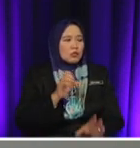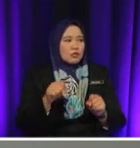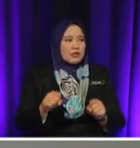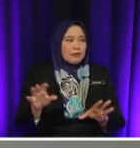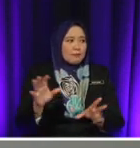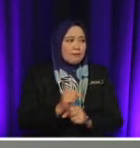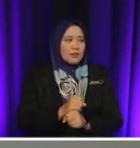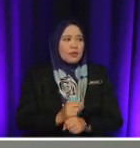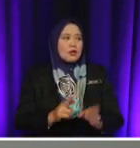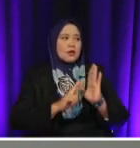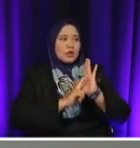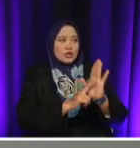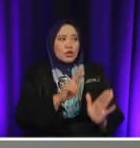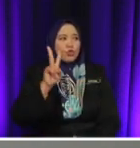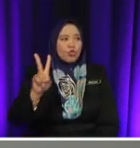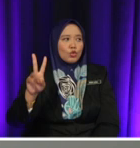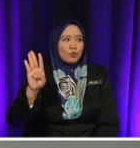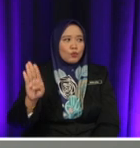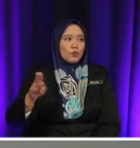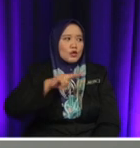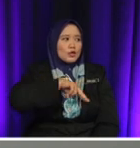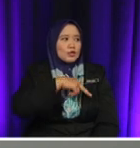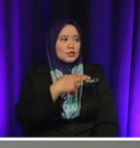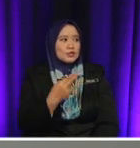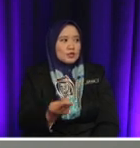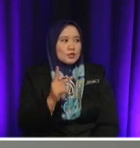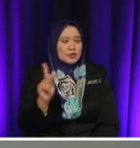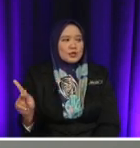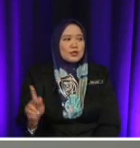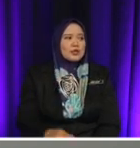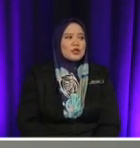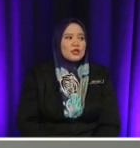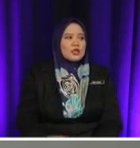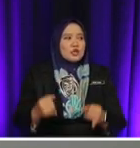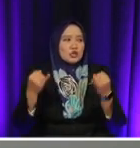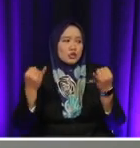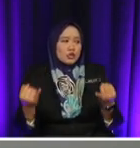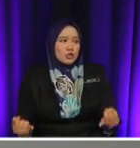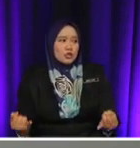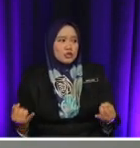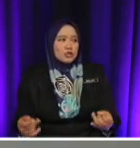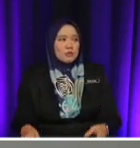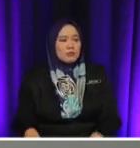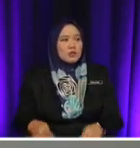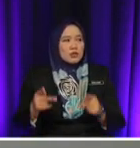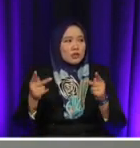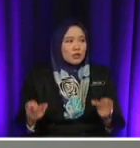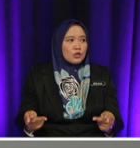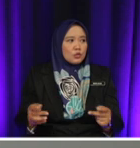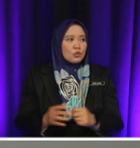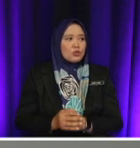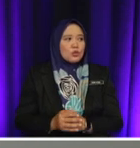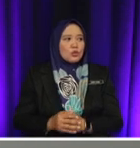isipadu gas yang banyak berbanding rajah 2A yang menghasilkan isipadu gas yang se sedikit